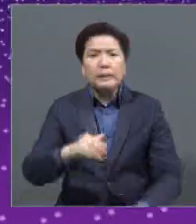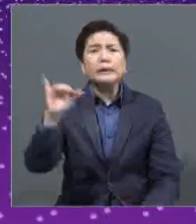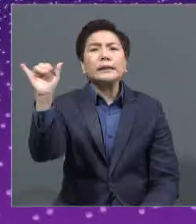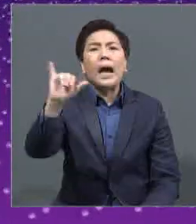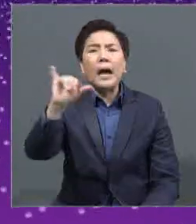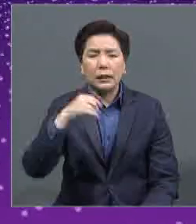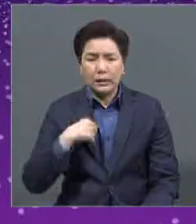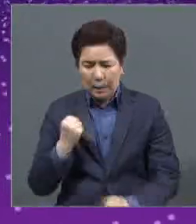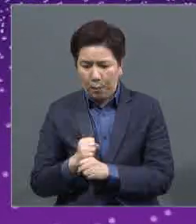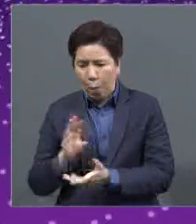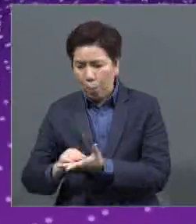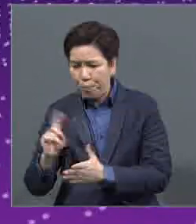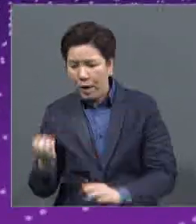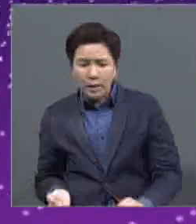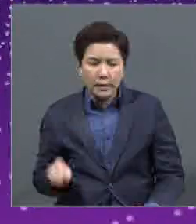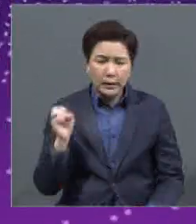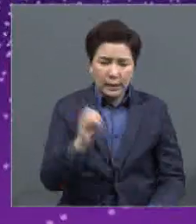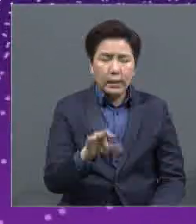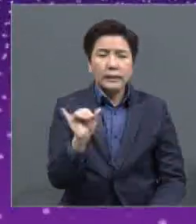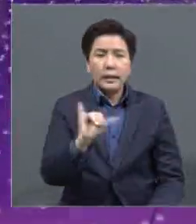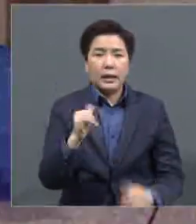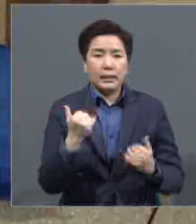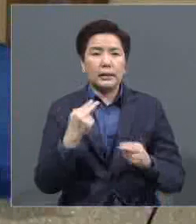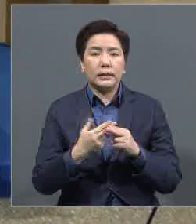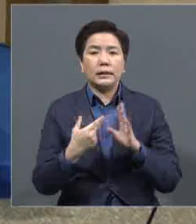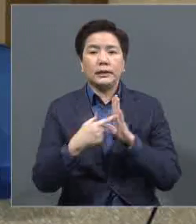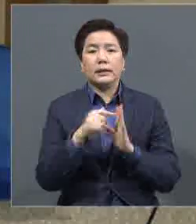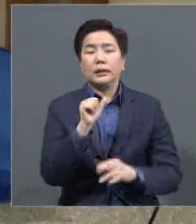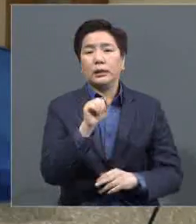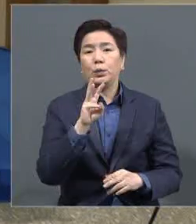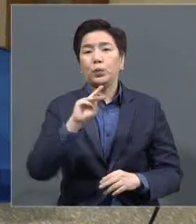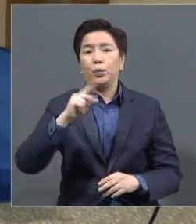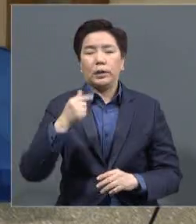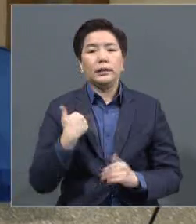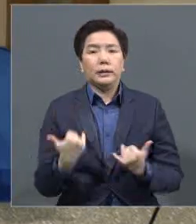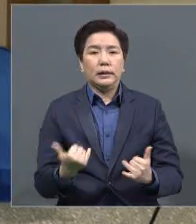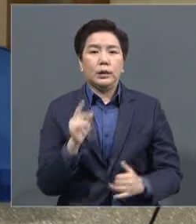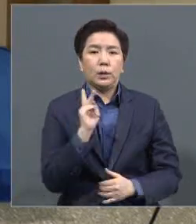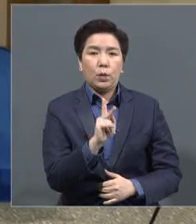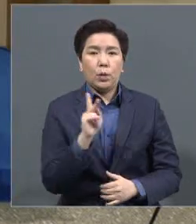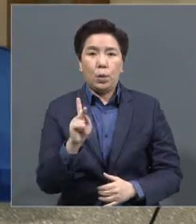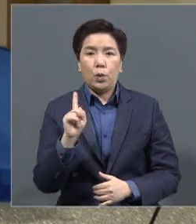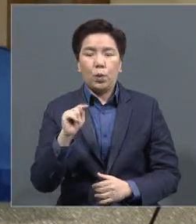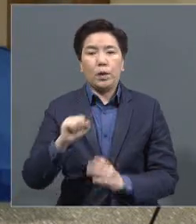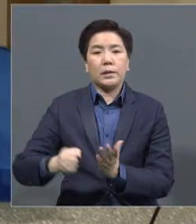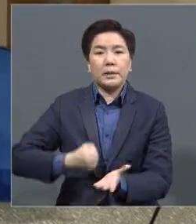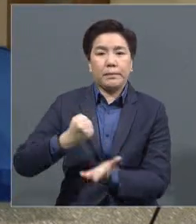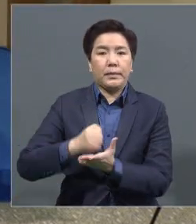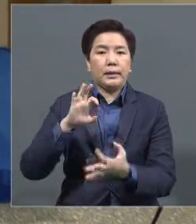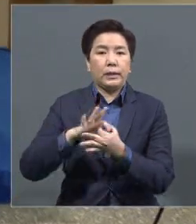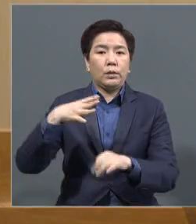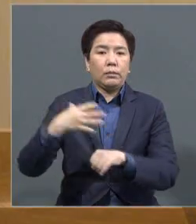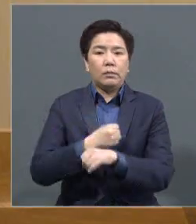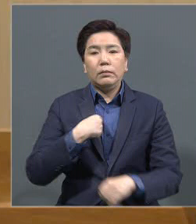ยังไม่มีการอัปเดตข้อมูลนั่นเองค่ะนายแสวงบุญมีค่ะเลขาธิการกกตและนายไทยเนพรรคการเมืองนะคะก็พูดถึง